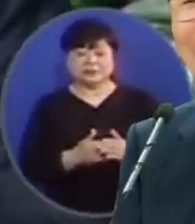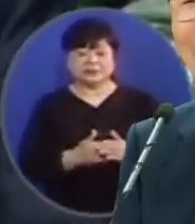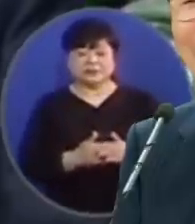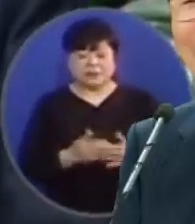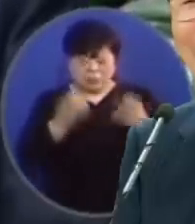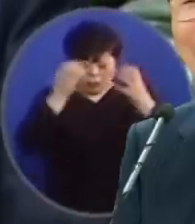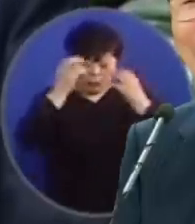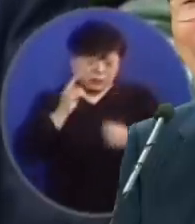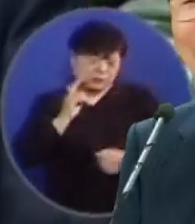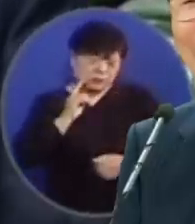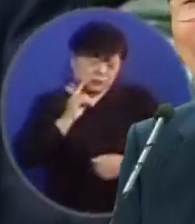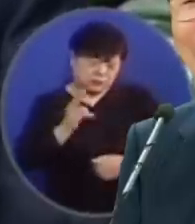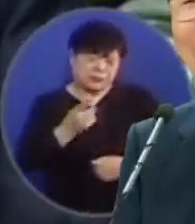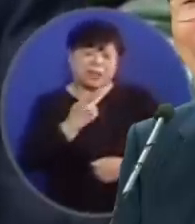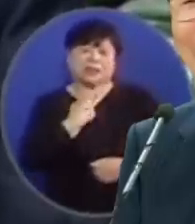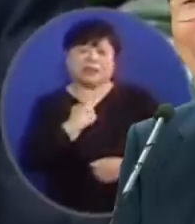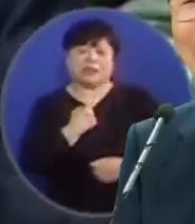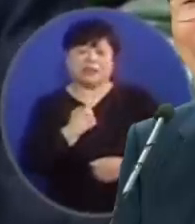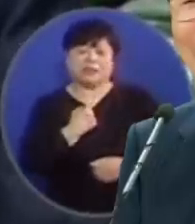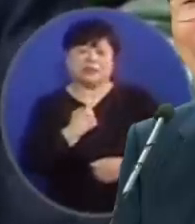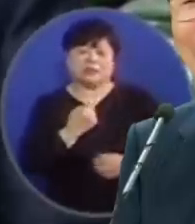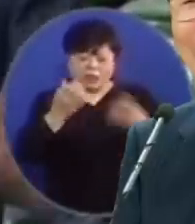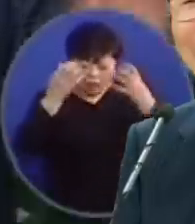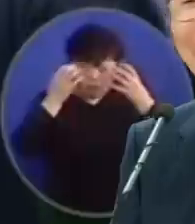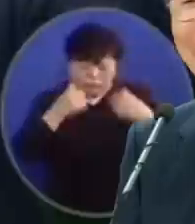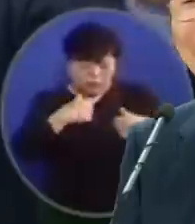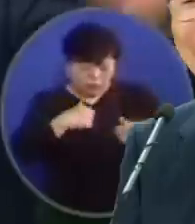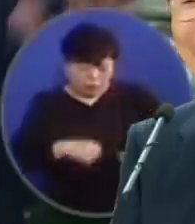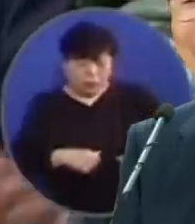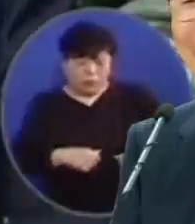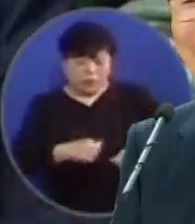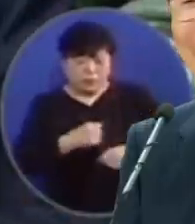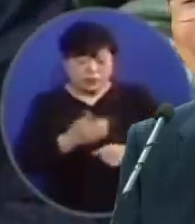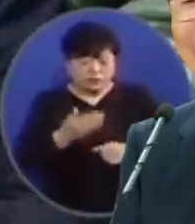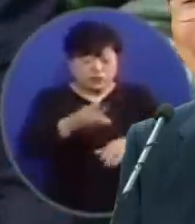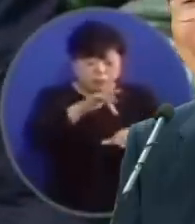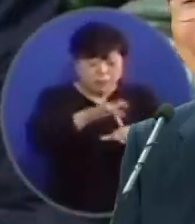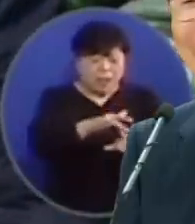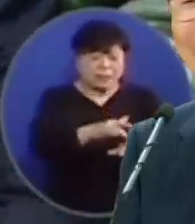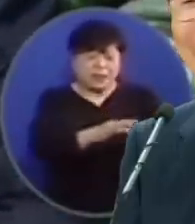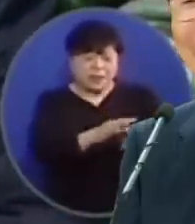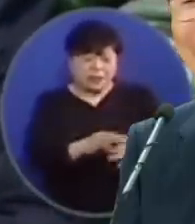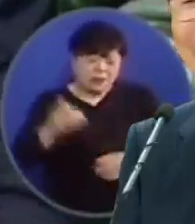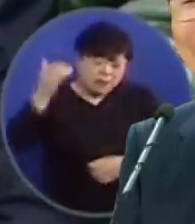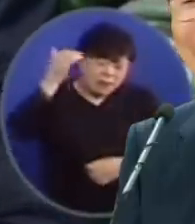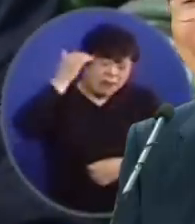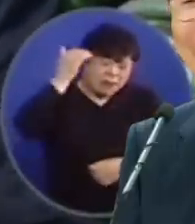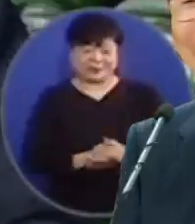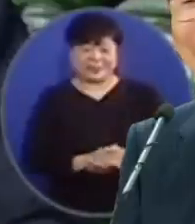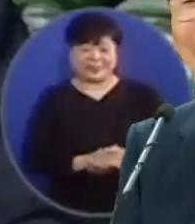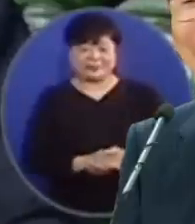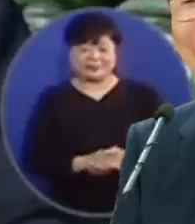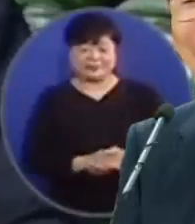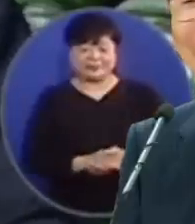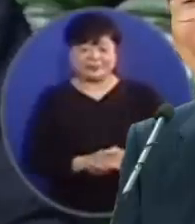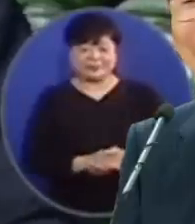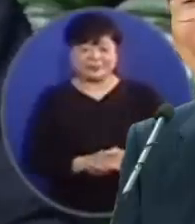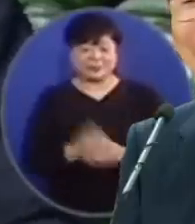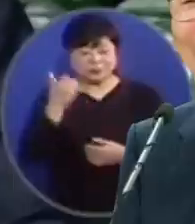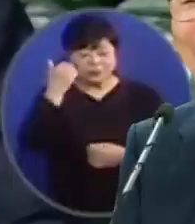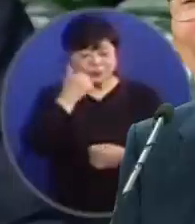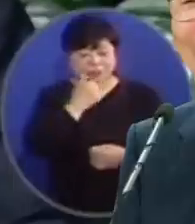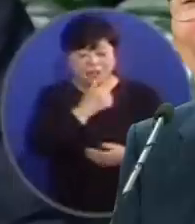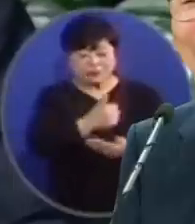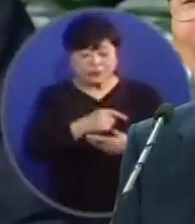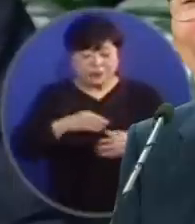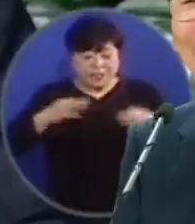한없는 고통을 당했었습니다. 그 고통에서 포기하도록 만들려고 마귀가 압력을 막 가한 것입니다. 누구든지 주의